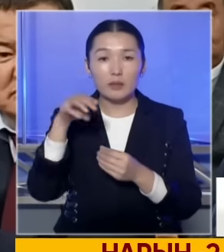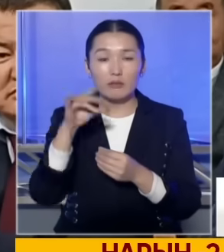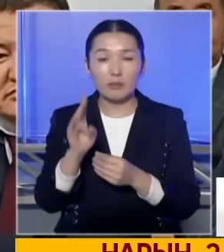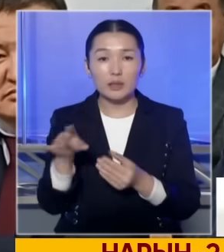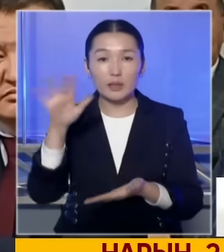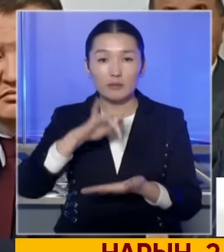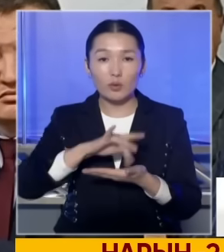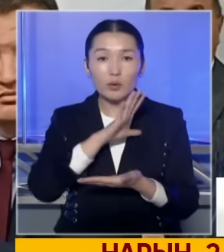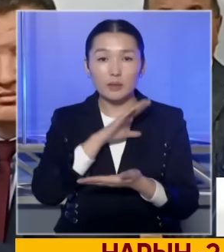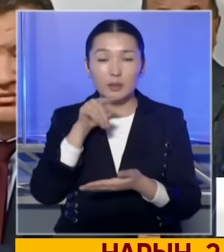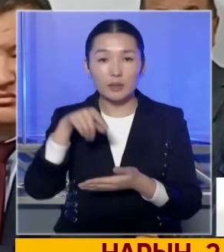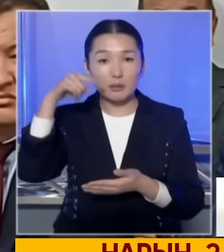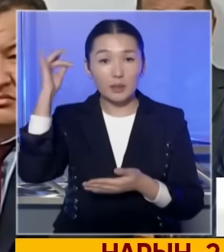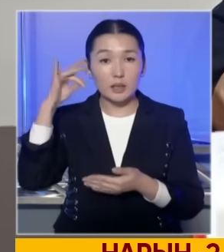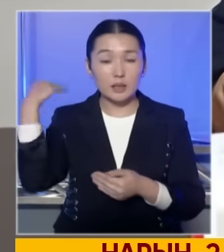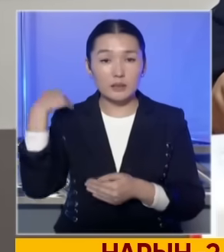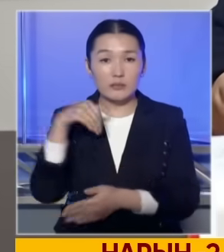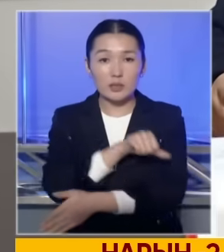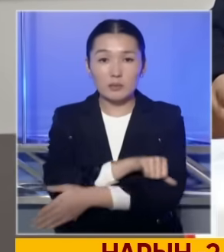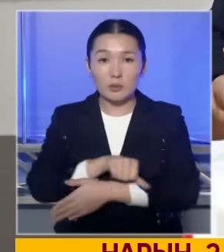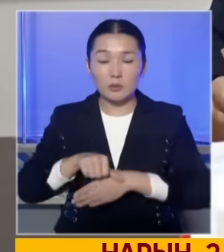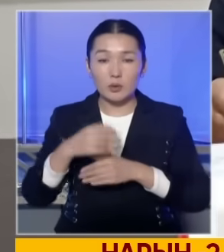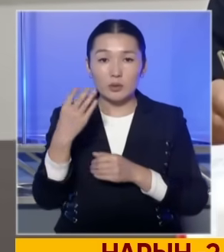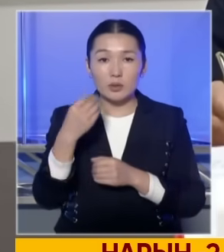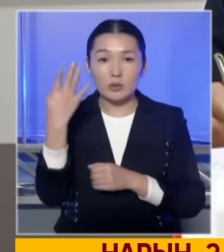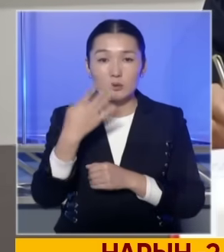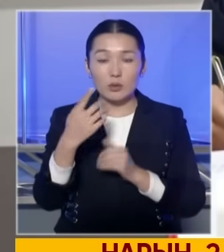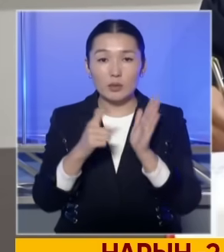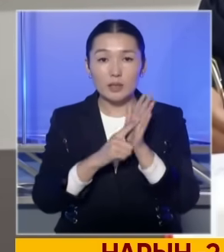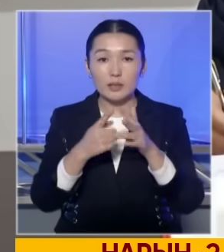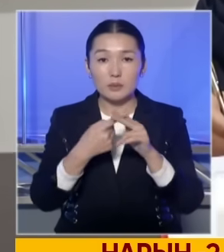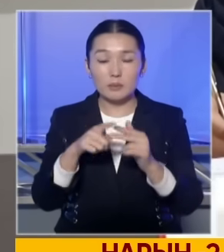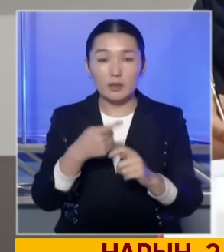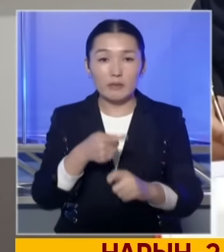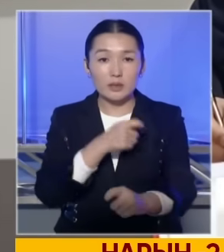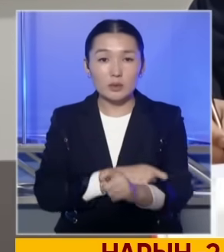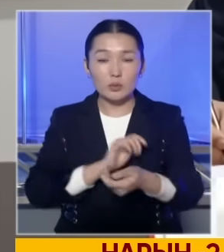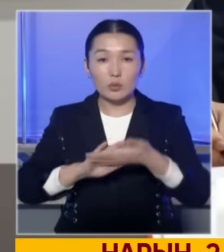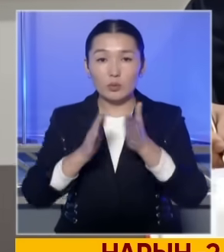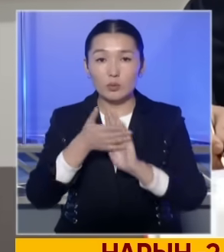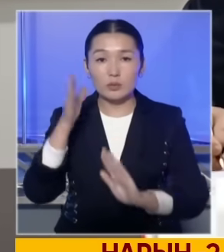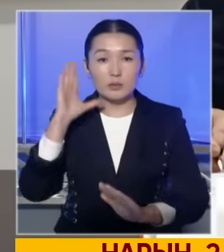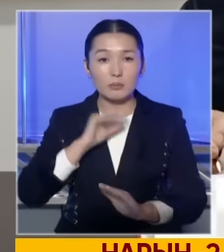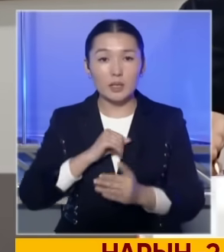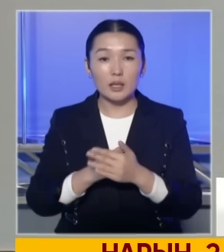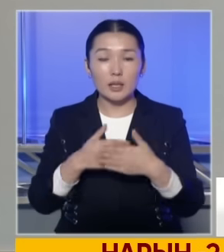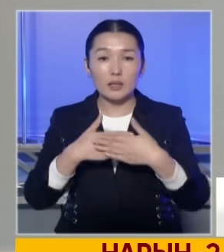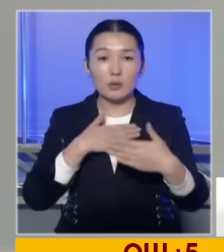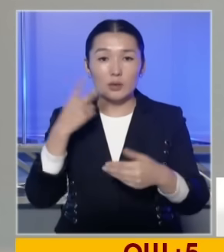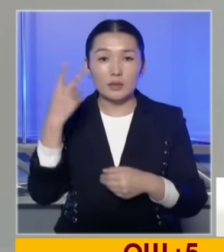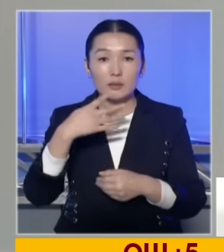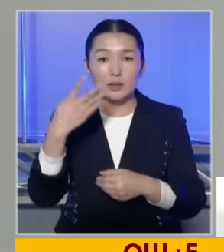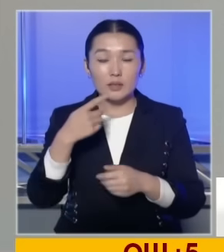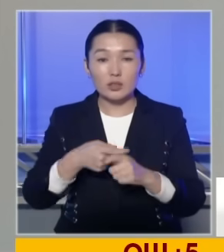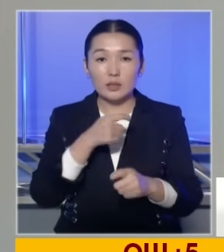өттү. Мында Кыргыз-Тажик мамлекеттик чек арасынын дагы 47,5 чакырымын макулдашууга жетише алышкан. Ага чейин 24